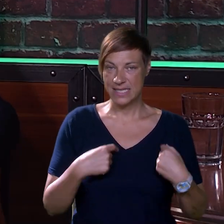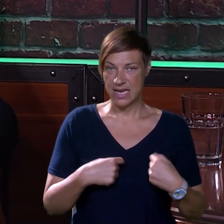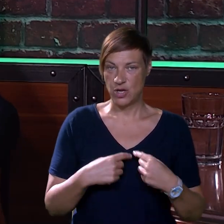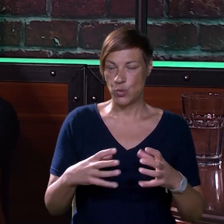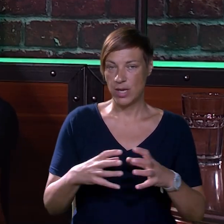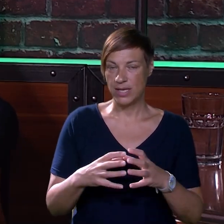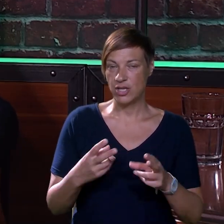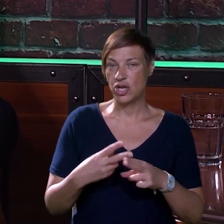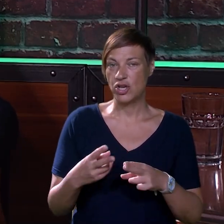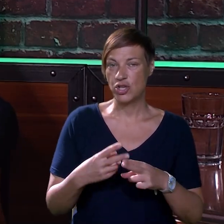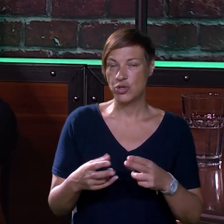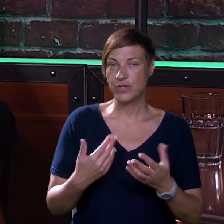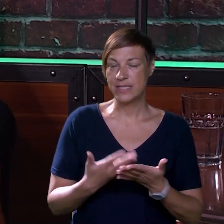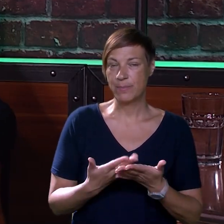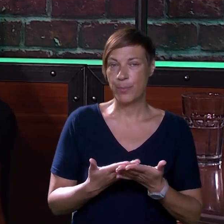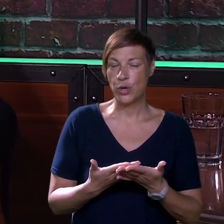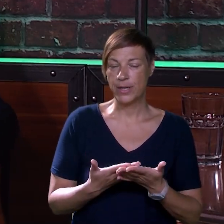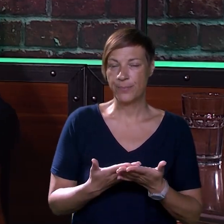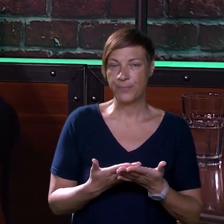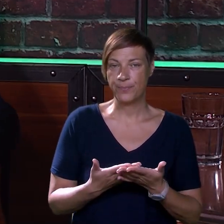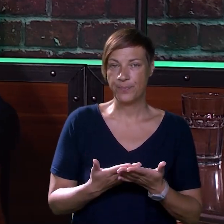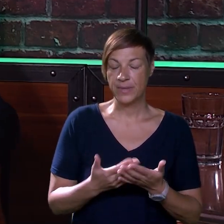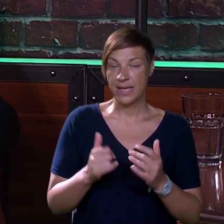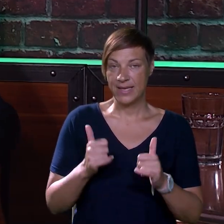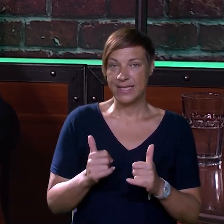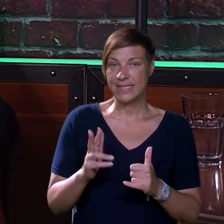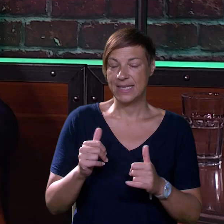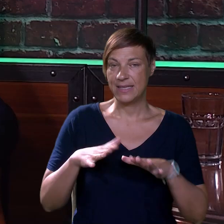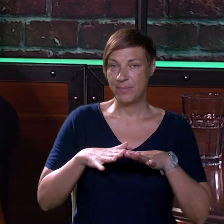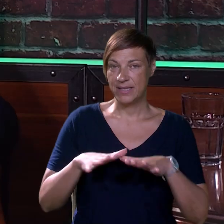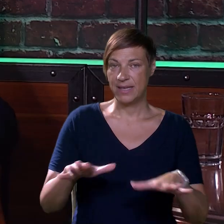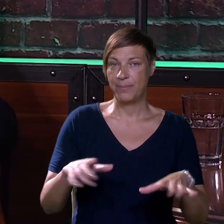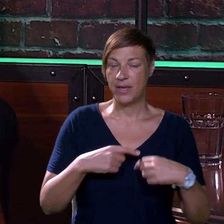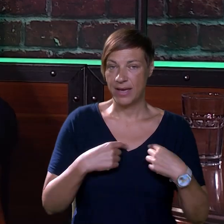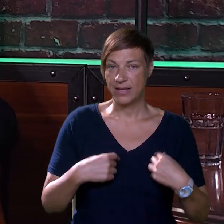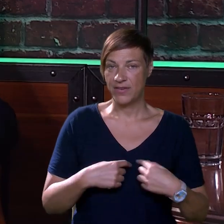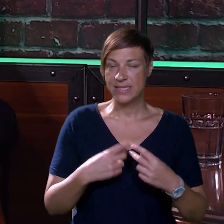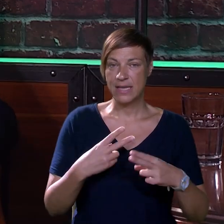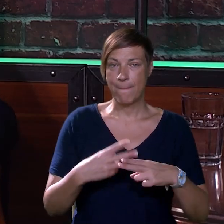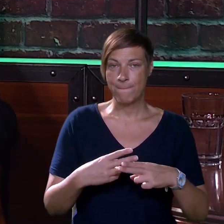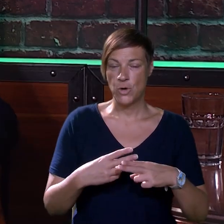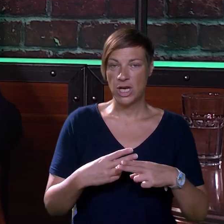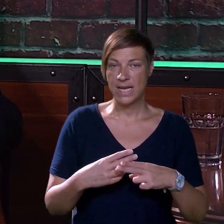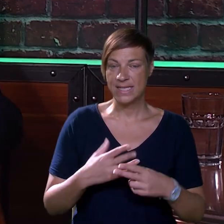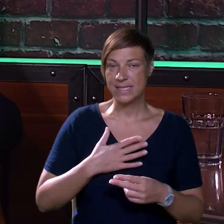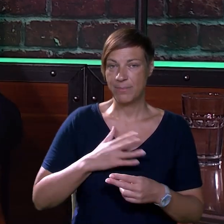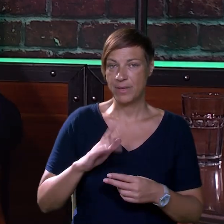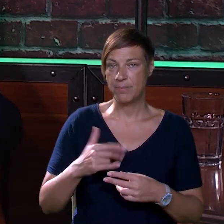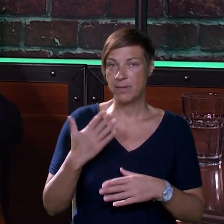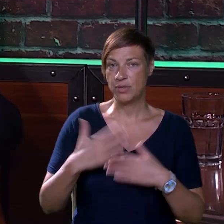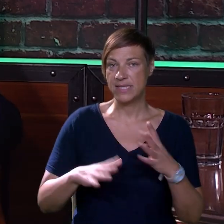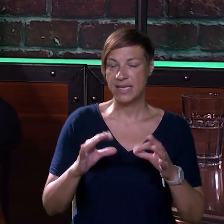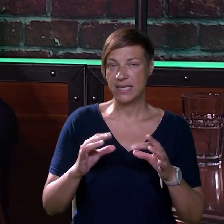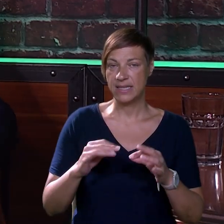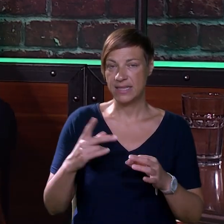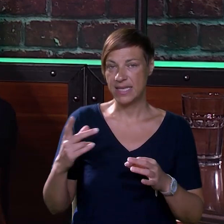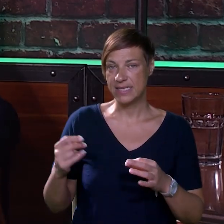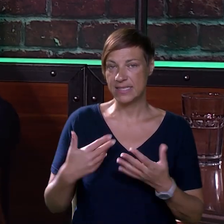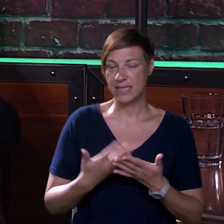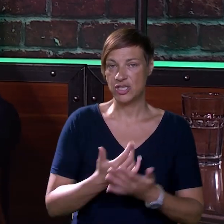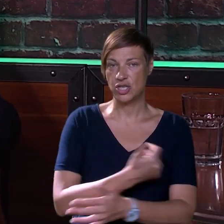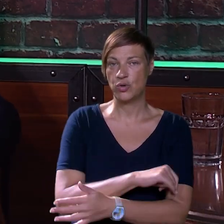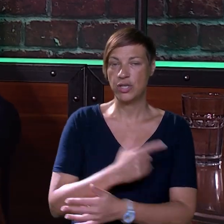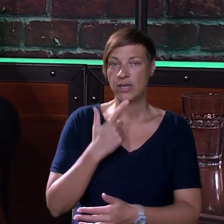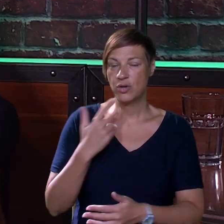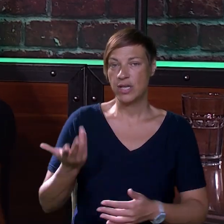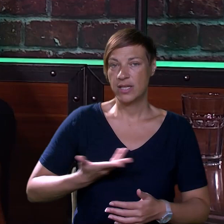kardiologiju radi, pogotovo što sada imate epidemiju kardiovaskularne bolesti. Točno. Mi imamo zadnjih 10 dana, znate koje su godište